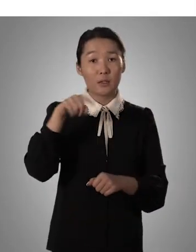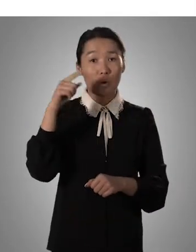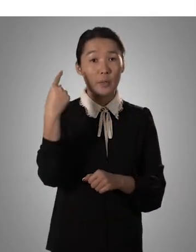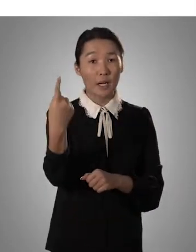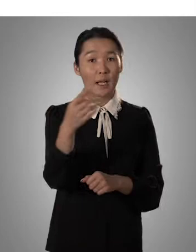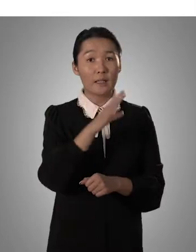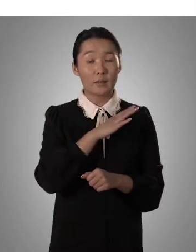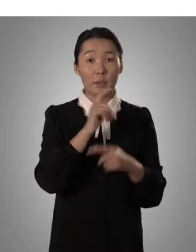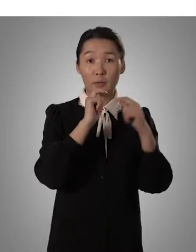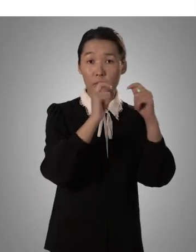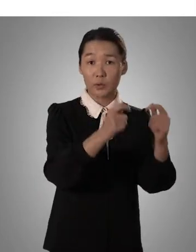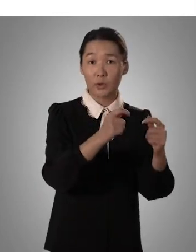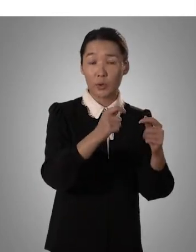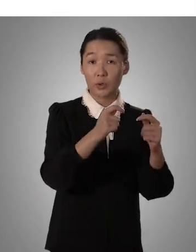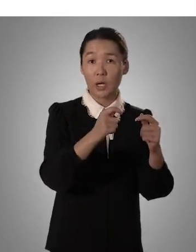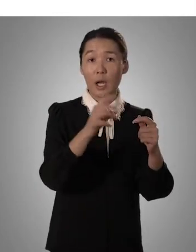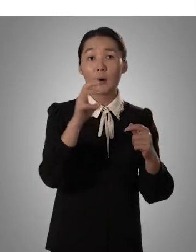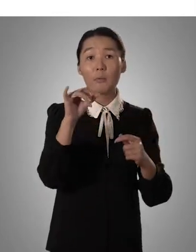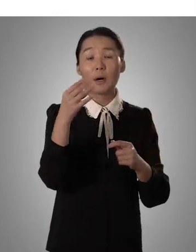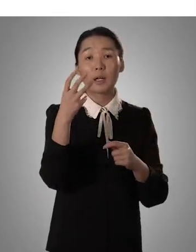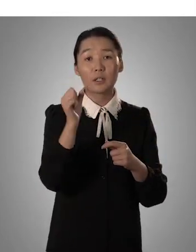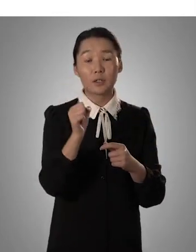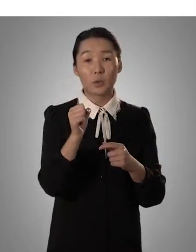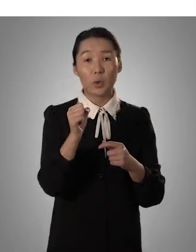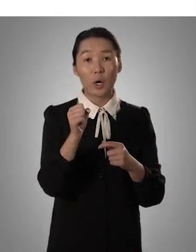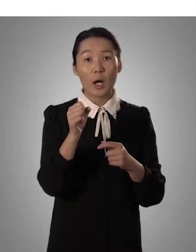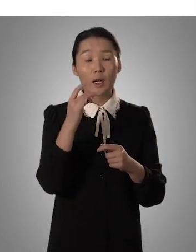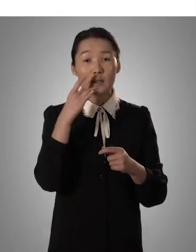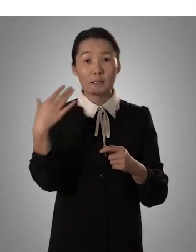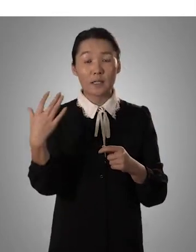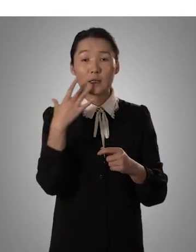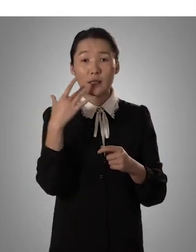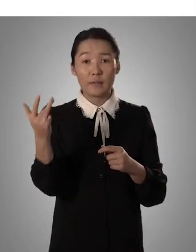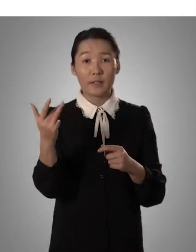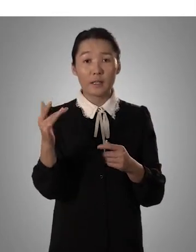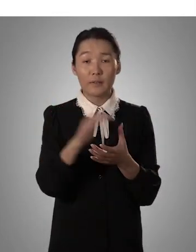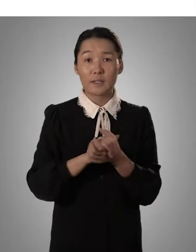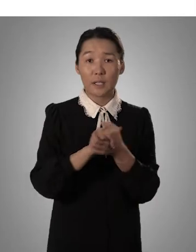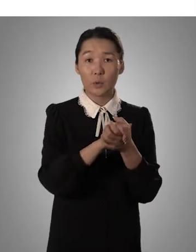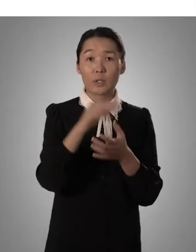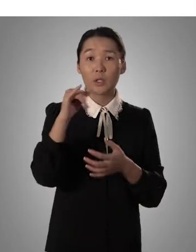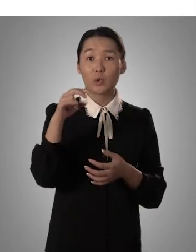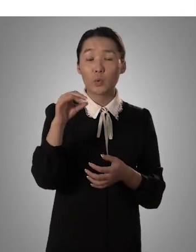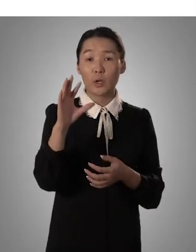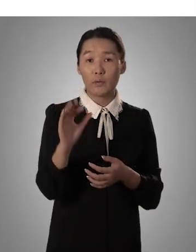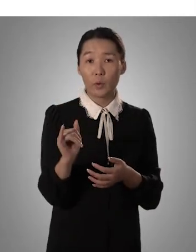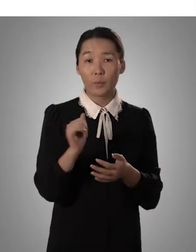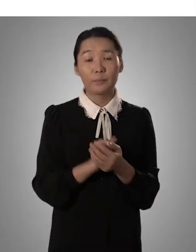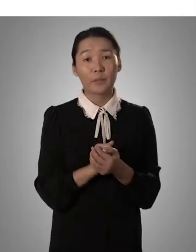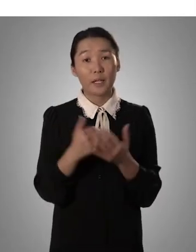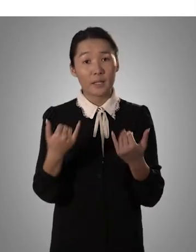был вручен маршал советского союза георгию жукову а теперь